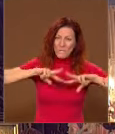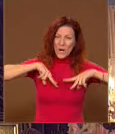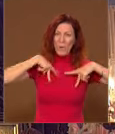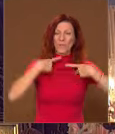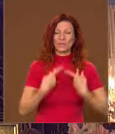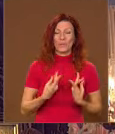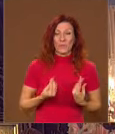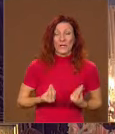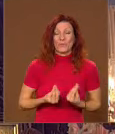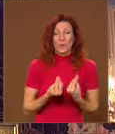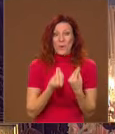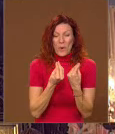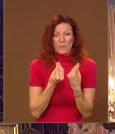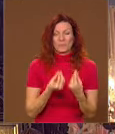живот.